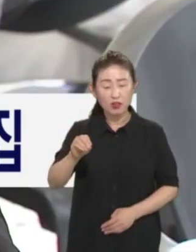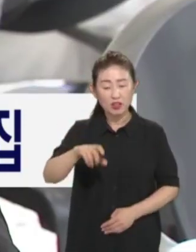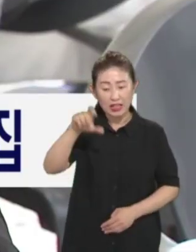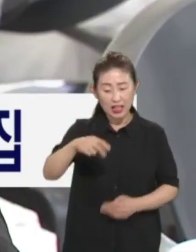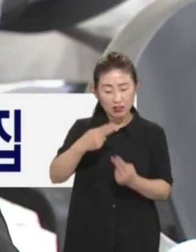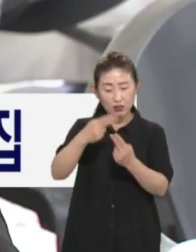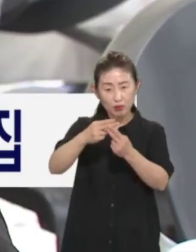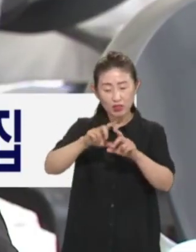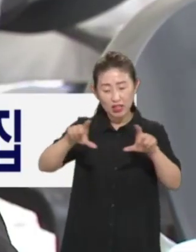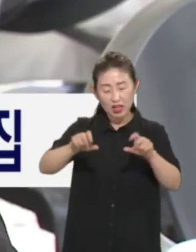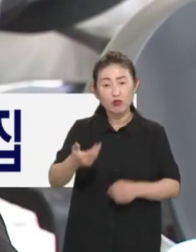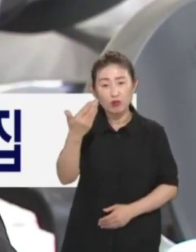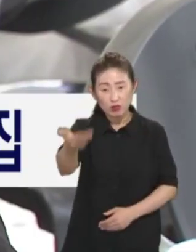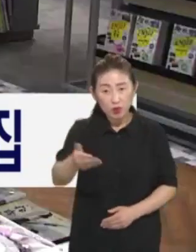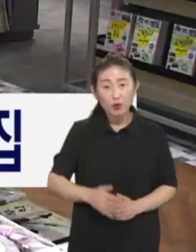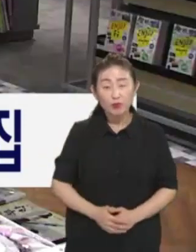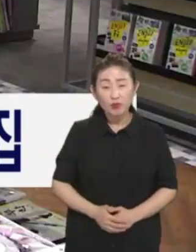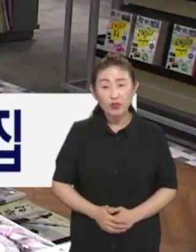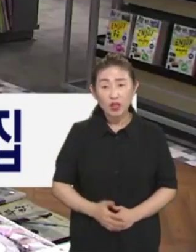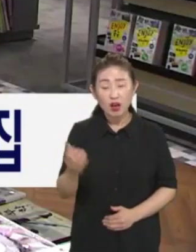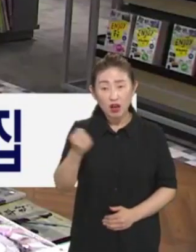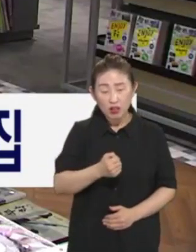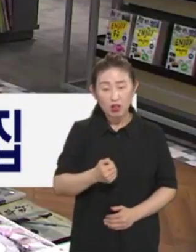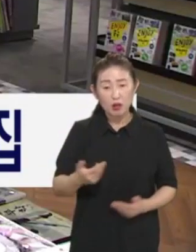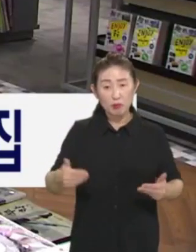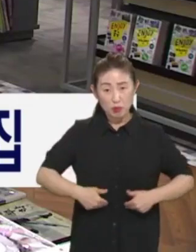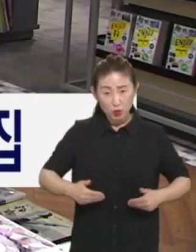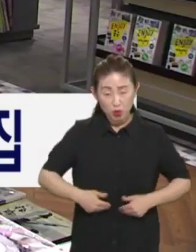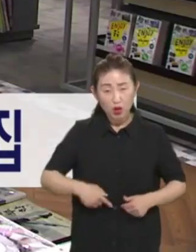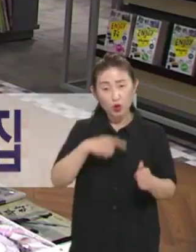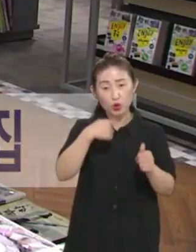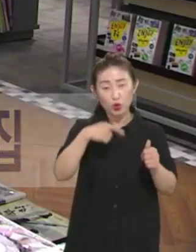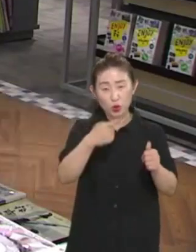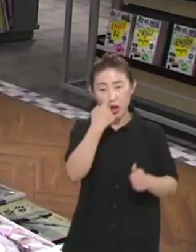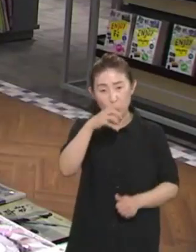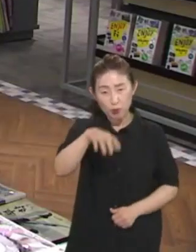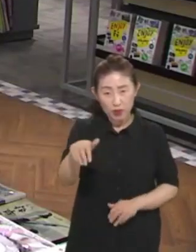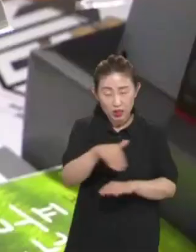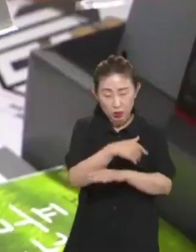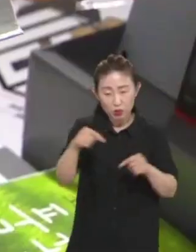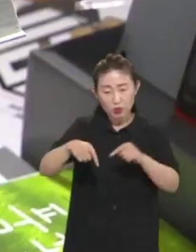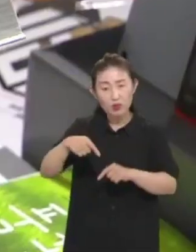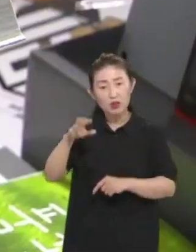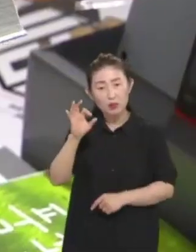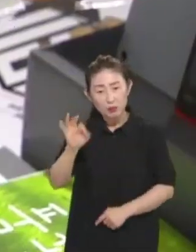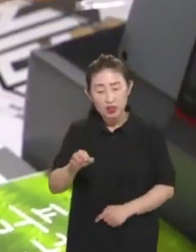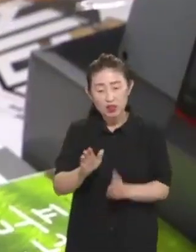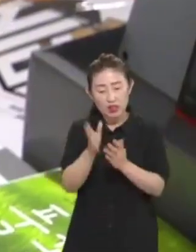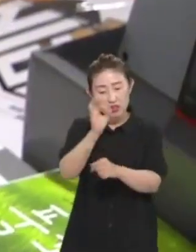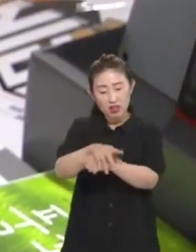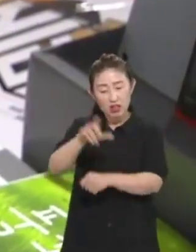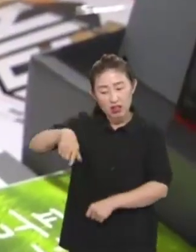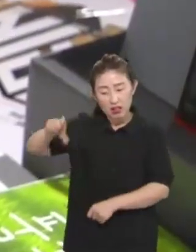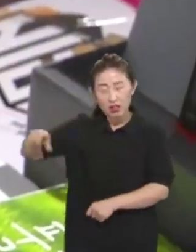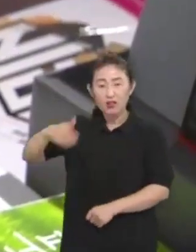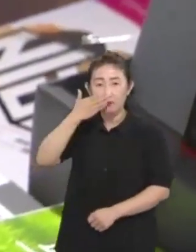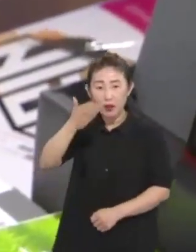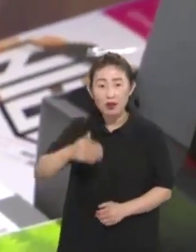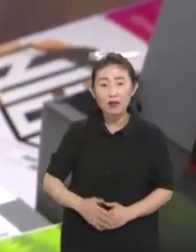카드 포인트를 지급하며 포인트는 구직 과정에 필요한 교육비와 면접비, 도서 구입비 등으로 사용할 수